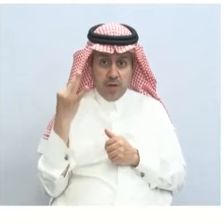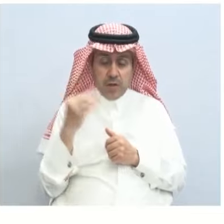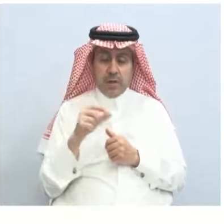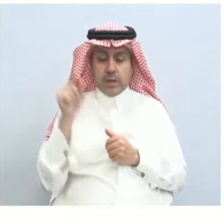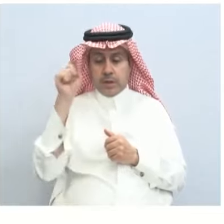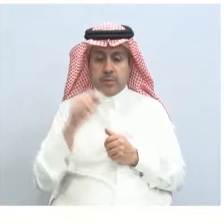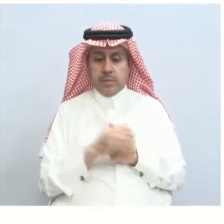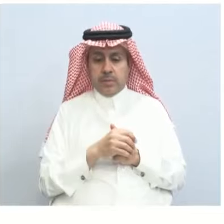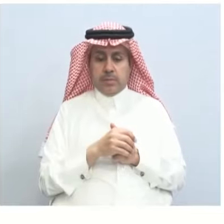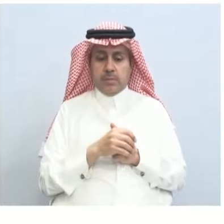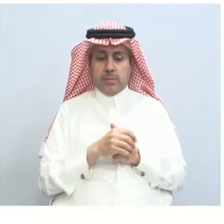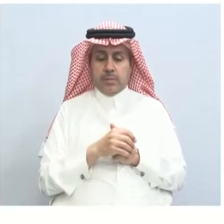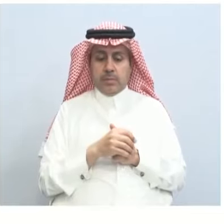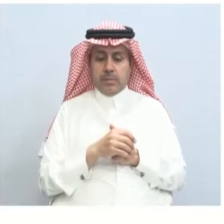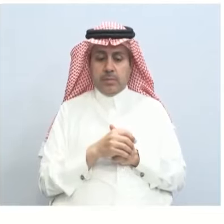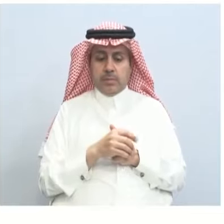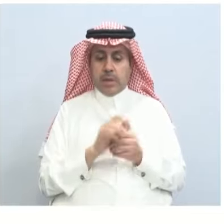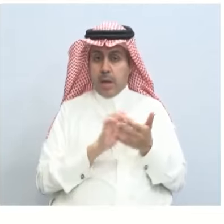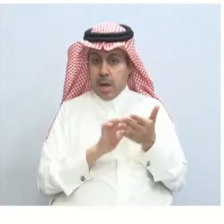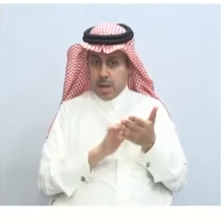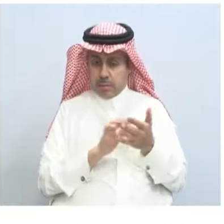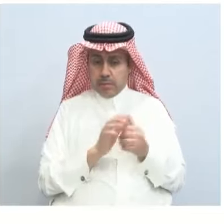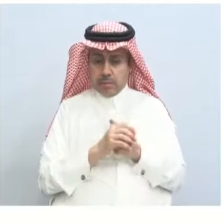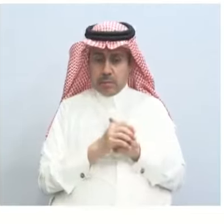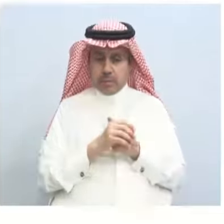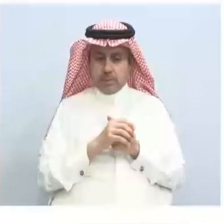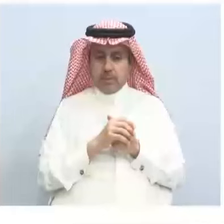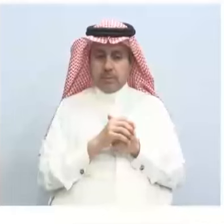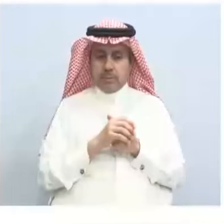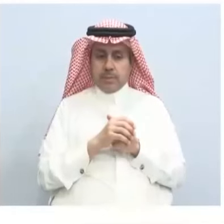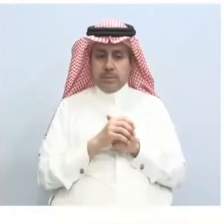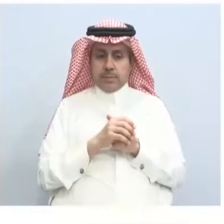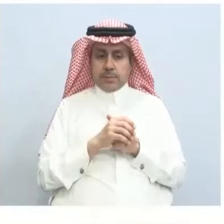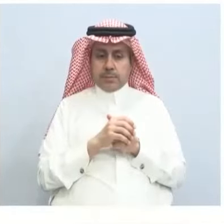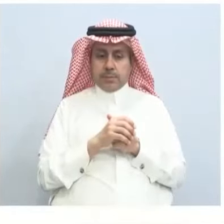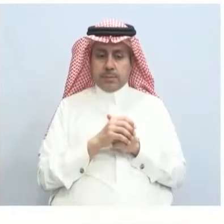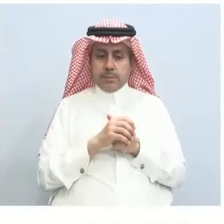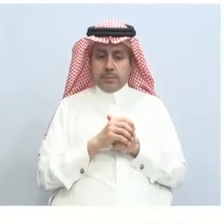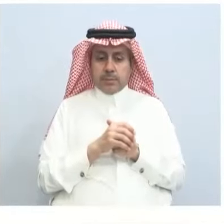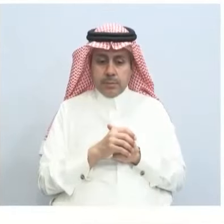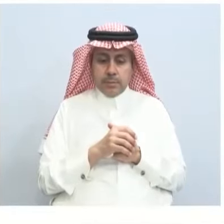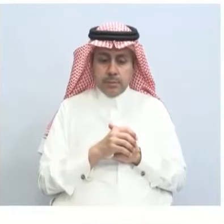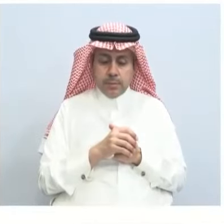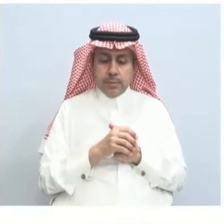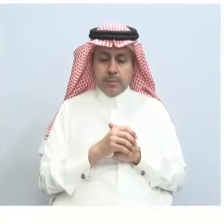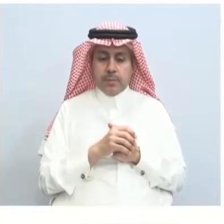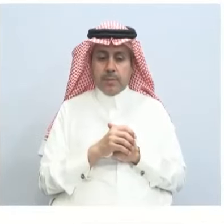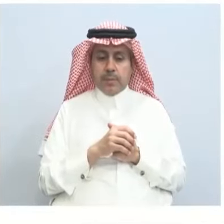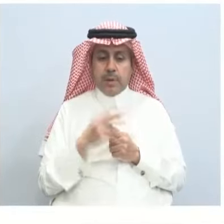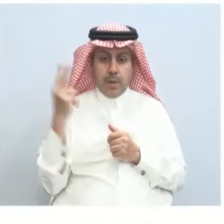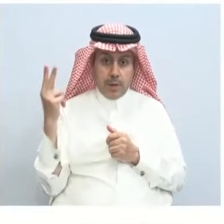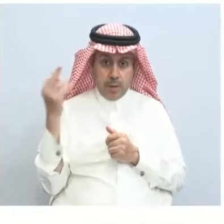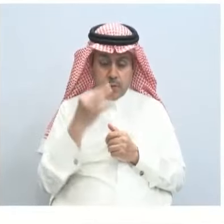تربيع بهذا الشكل ونستخدم طبعا الاله الحاسبه في اجراء هذه الحسابات نفتح جذر